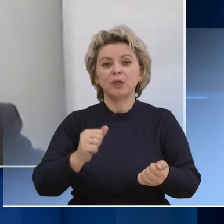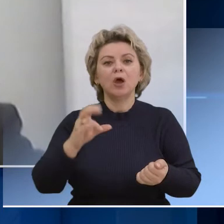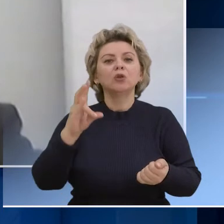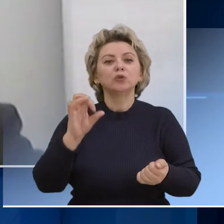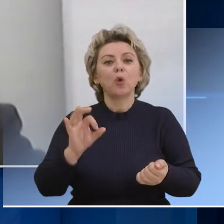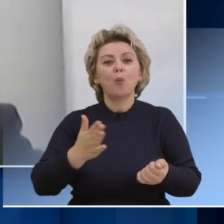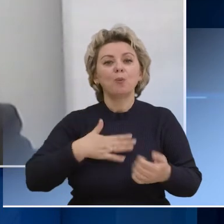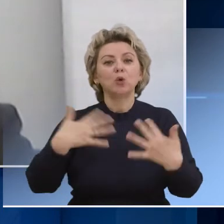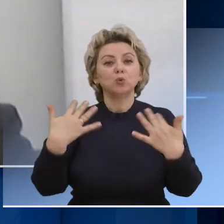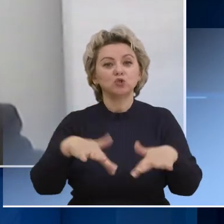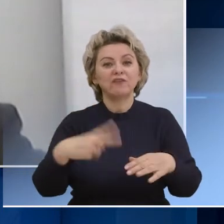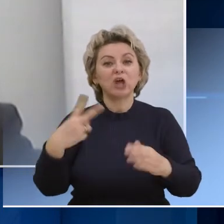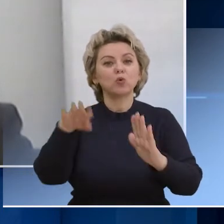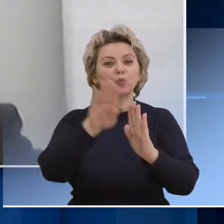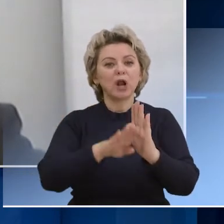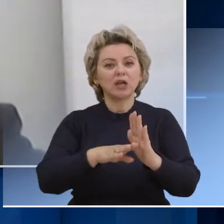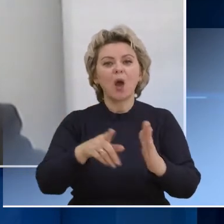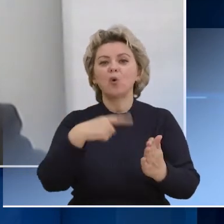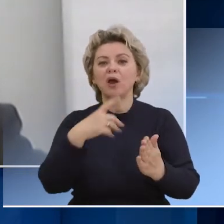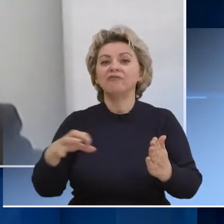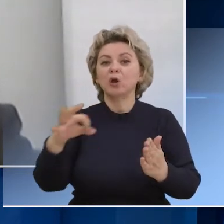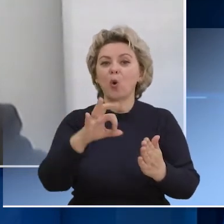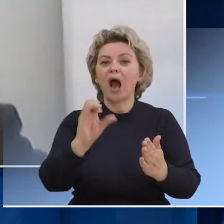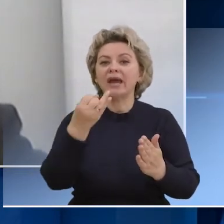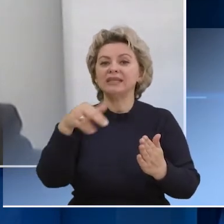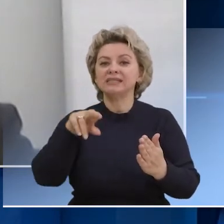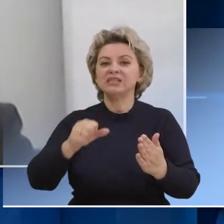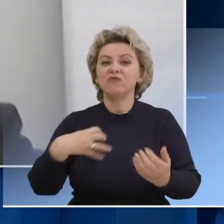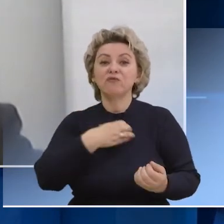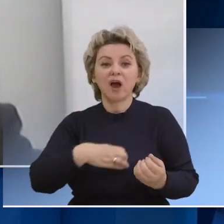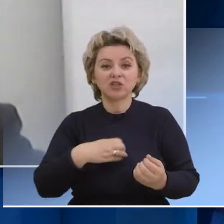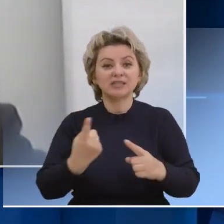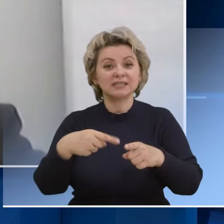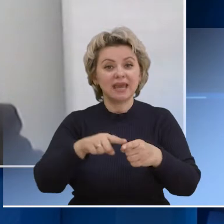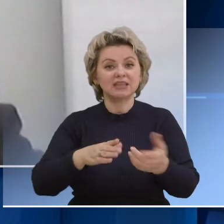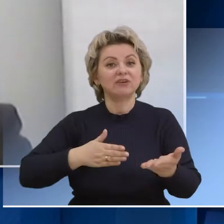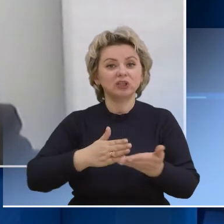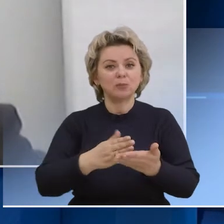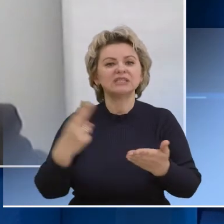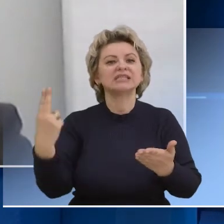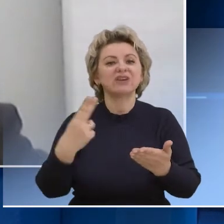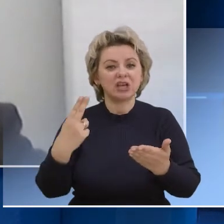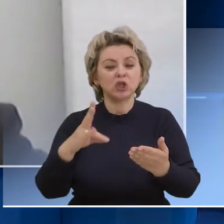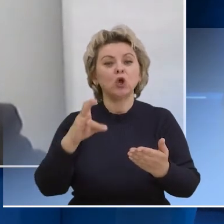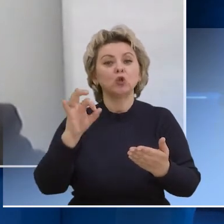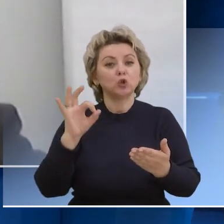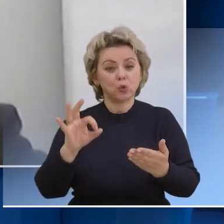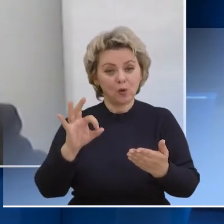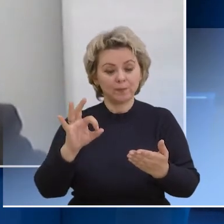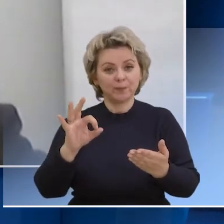Ну, мы уже вторую программу с вами говорим об IT, о важности IT, о важности цифровизации,